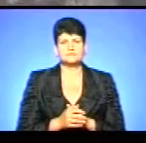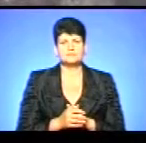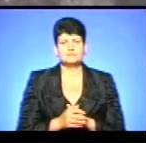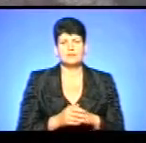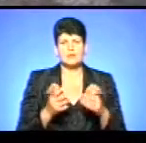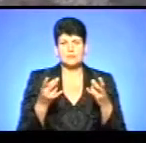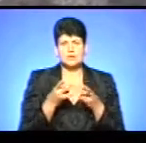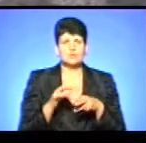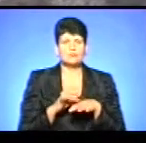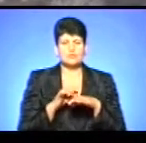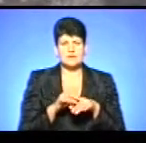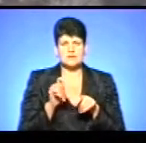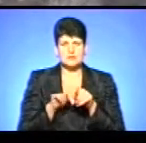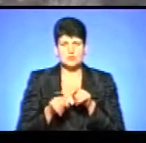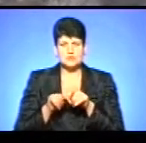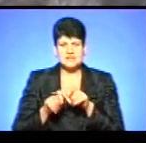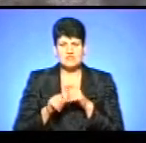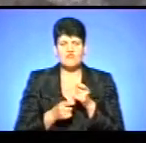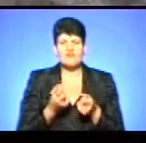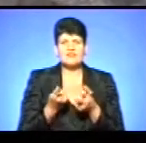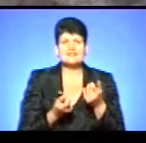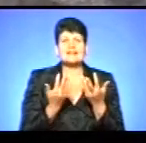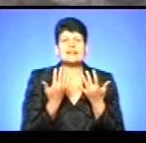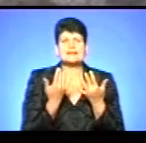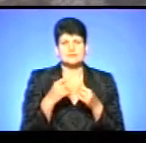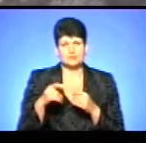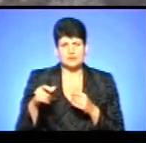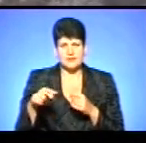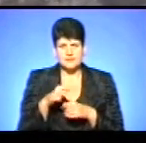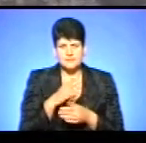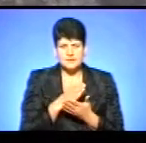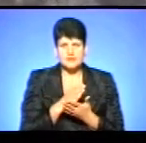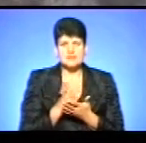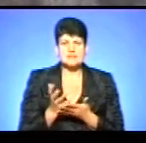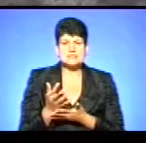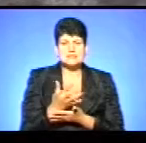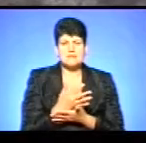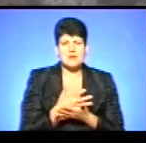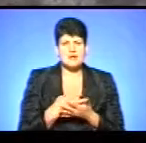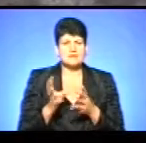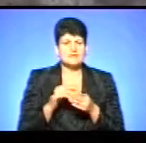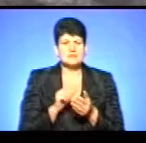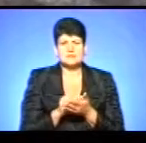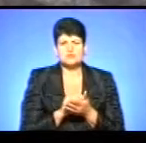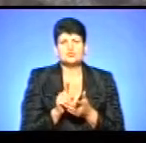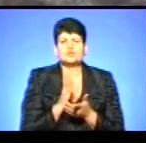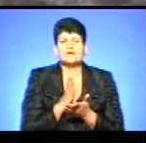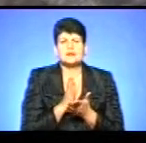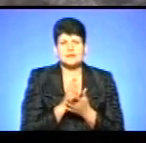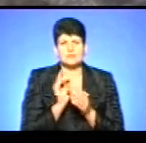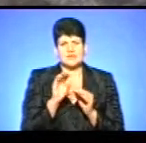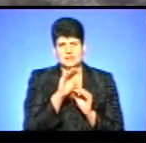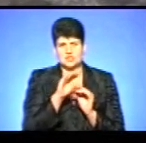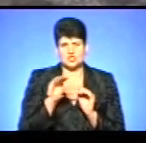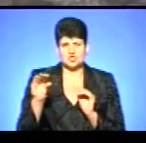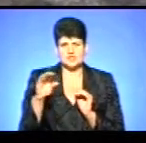Потрібно провести дослідження, виявити кількість останків. Потрібно провести, зібрати супроводний матеріал, який є, тому що тільки верхній шар